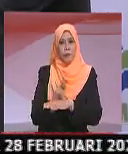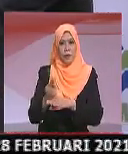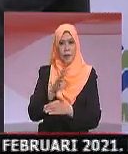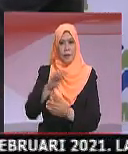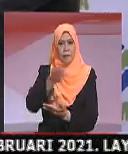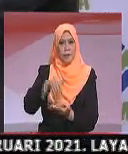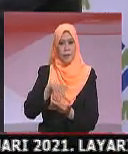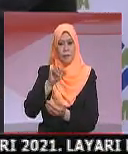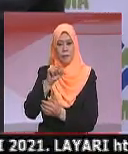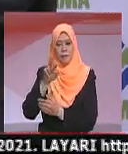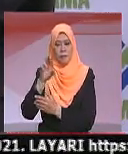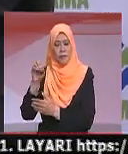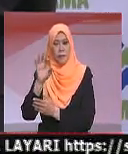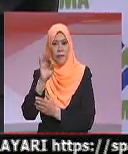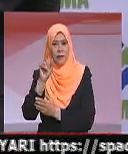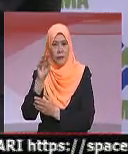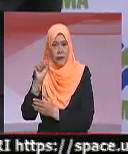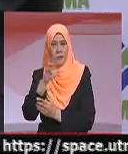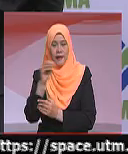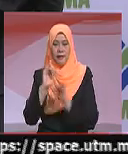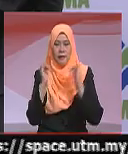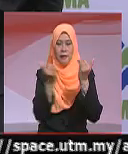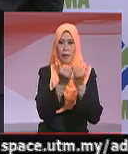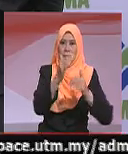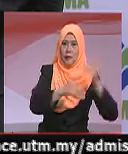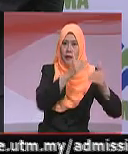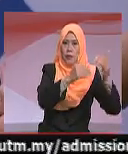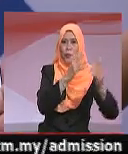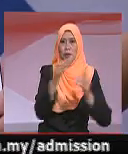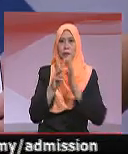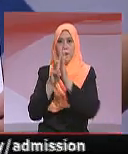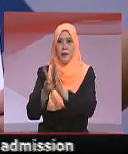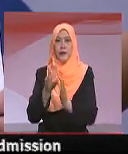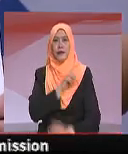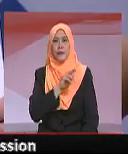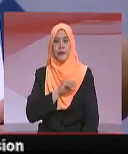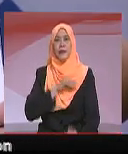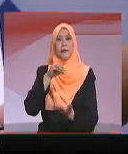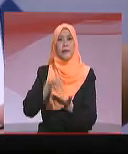Pusat Agro Makanan Farma antara syarikat pemaju dan wakil kementerian di Kuala Lumpur.